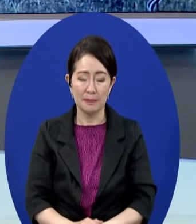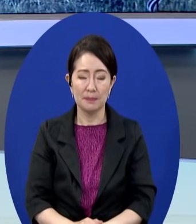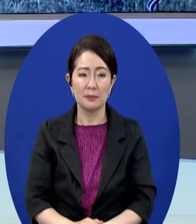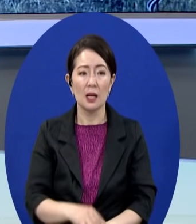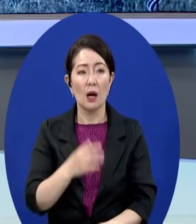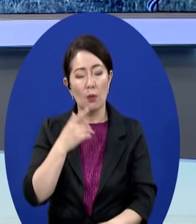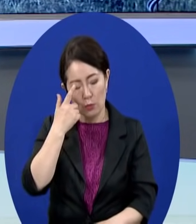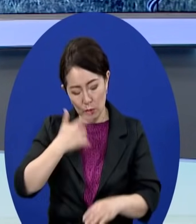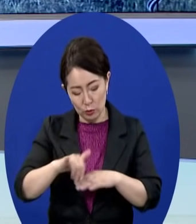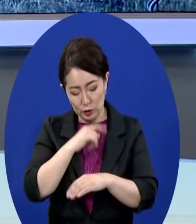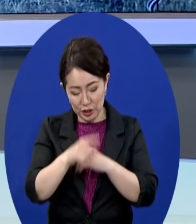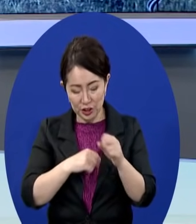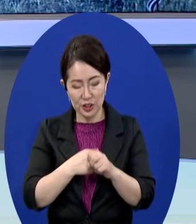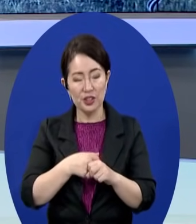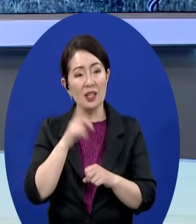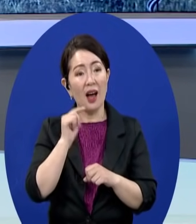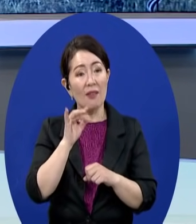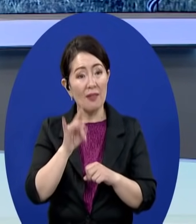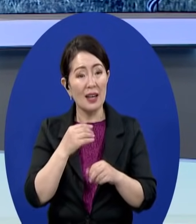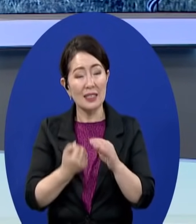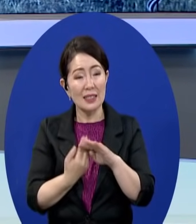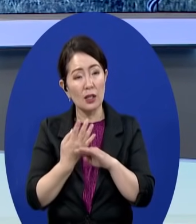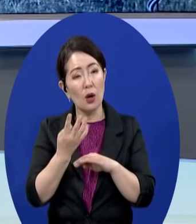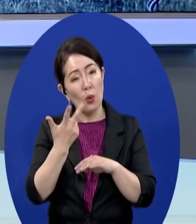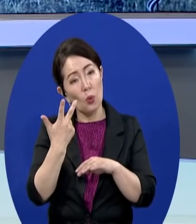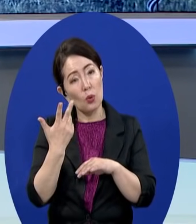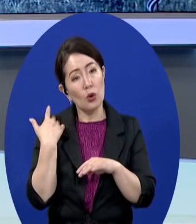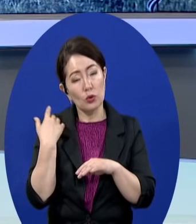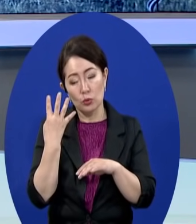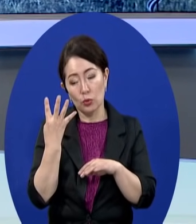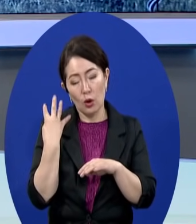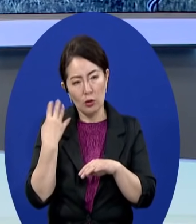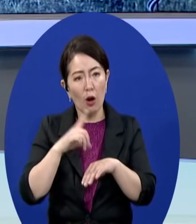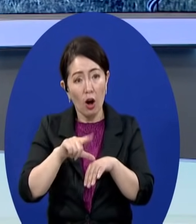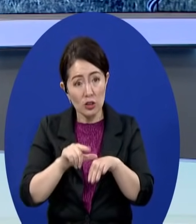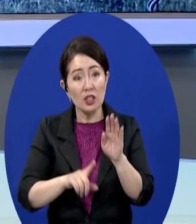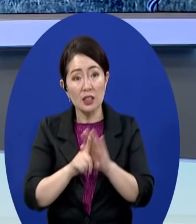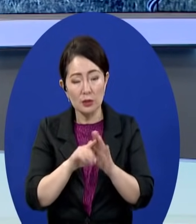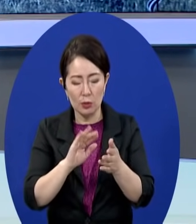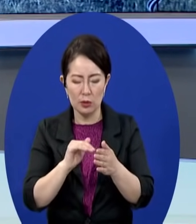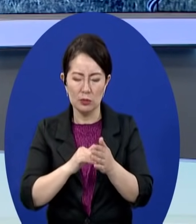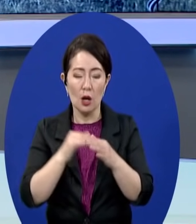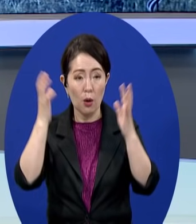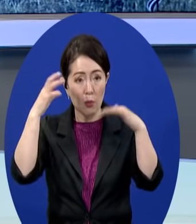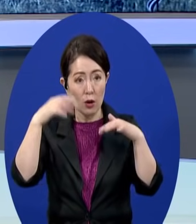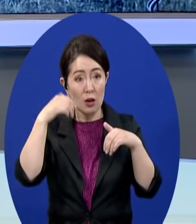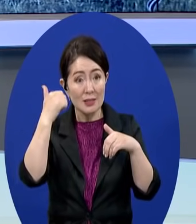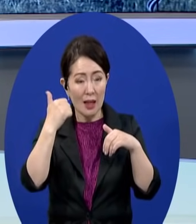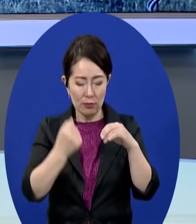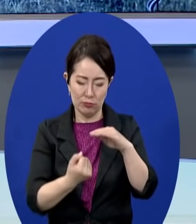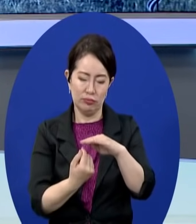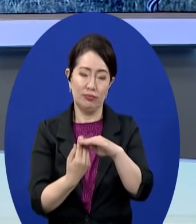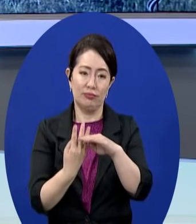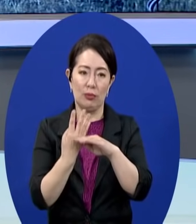Манай улс энэ жилийн тухайд таврын тариалалтаа 3-4 хоногоор хоцорч эхэлсэн ч хурбороо сайн орж байгаа нь тариалалт төлөвлөгөөний дагуу хэвийн сайн үргэлжлэх нөхцөлийг бүрдүүлээд